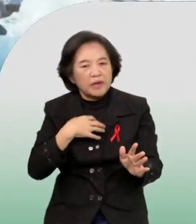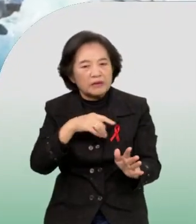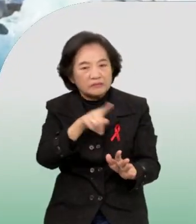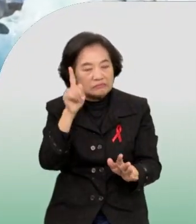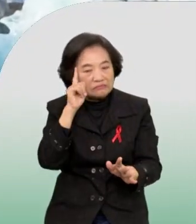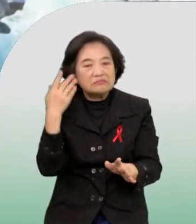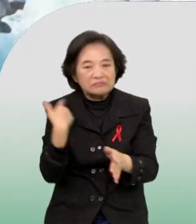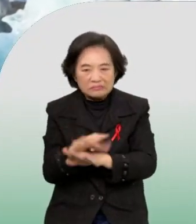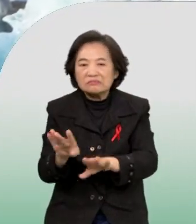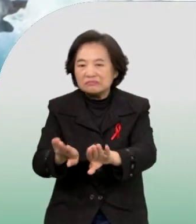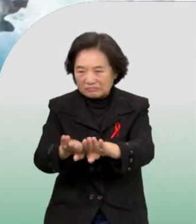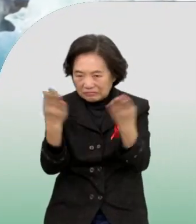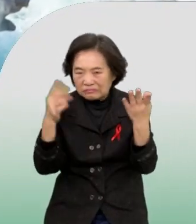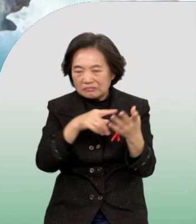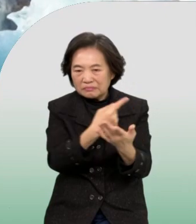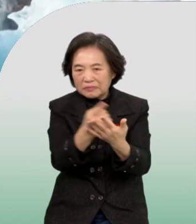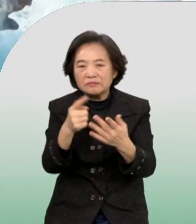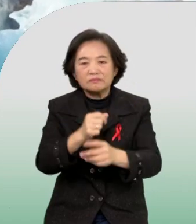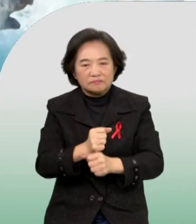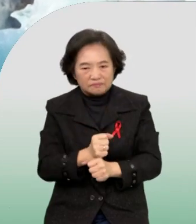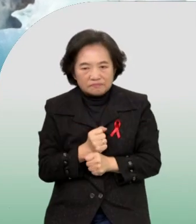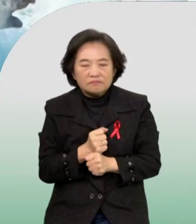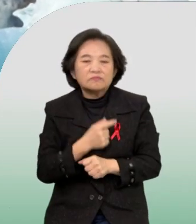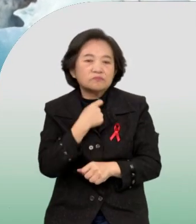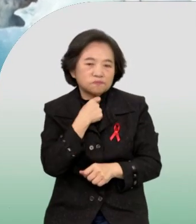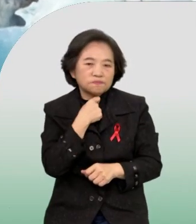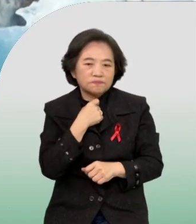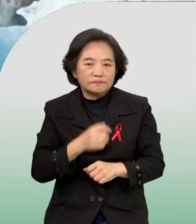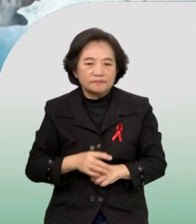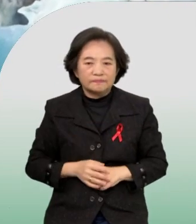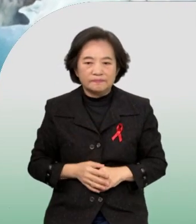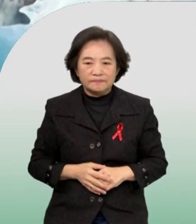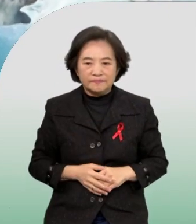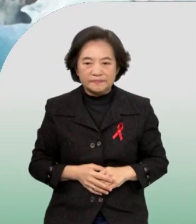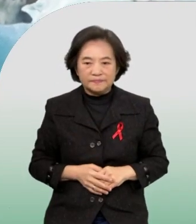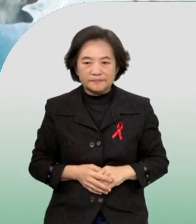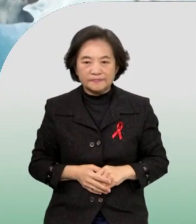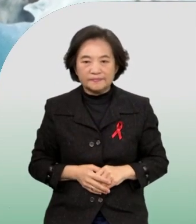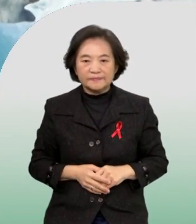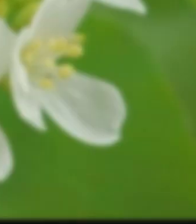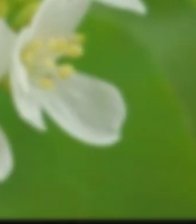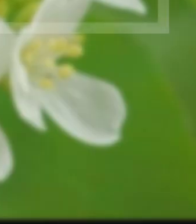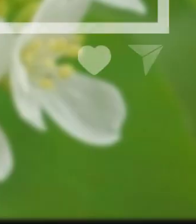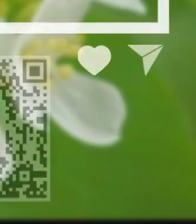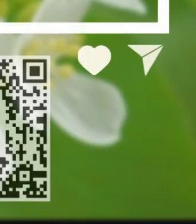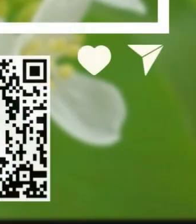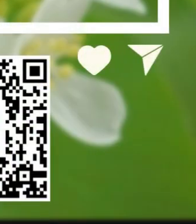開始了。客家新聞冰島擔任冰川嚮導的臺灣女孩。